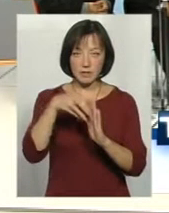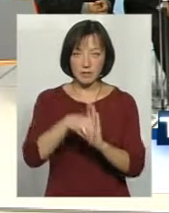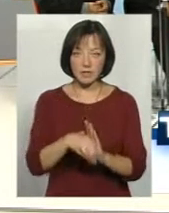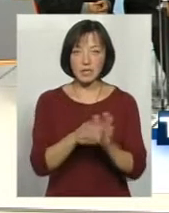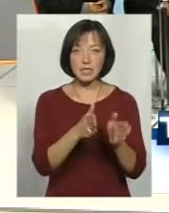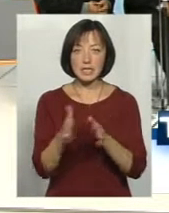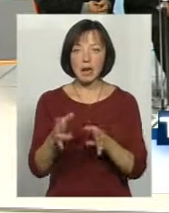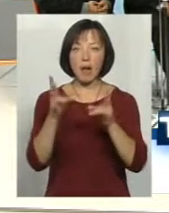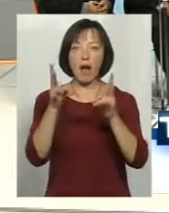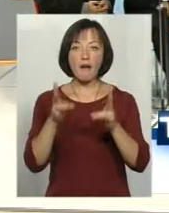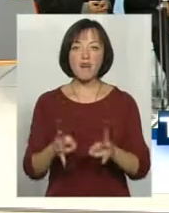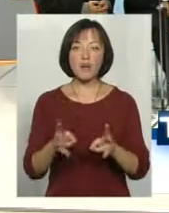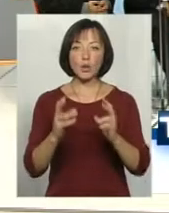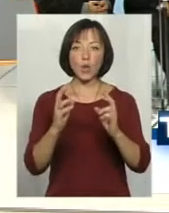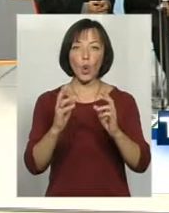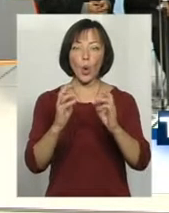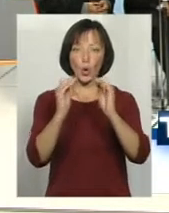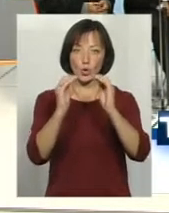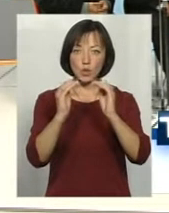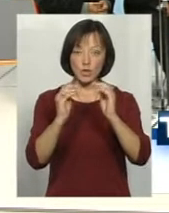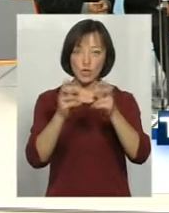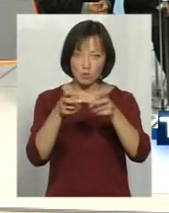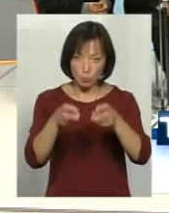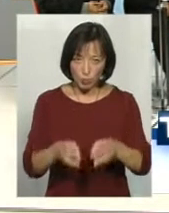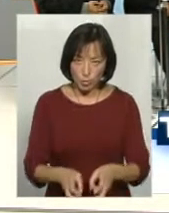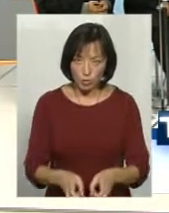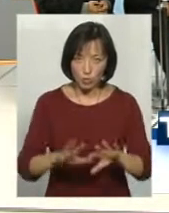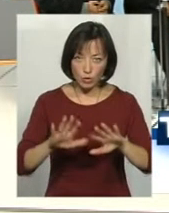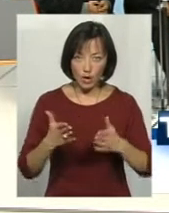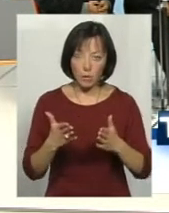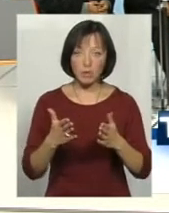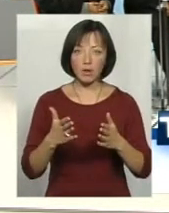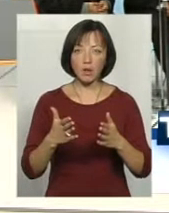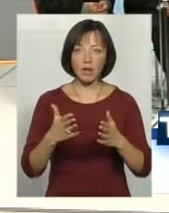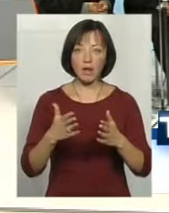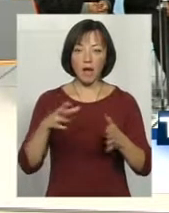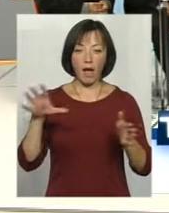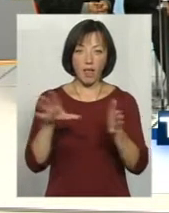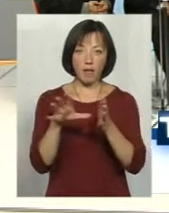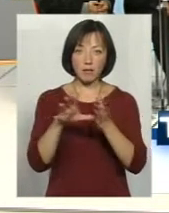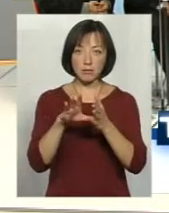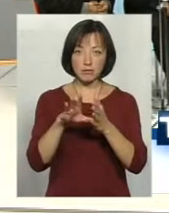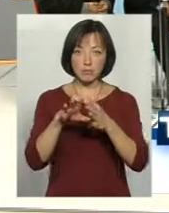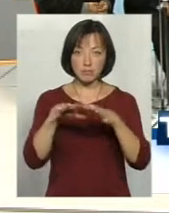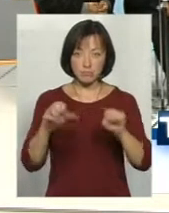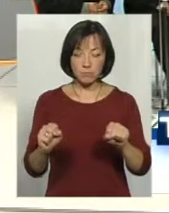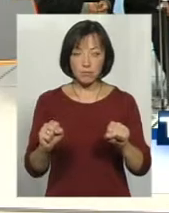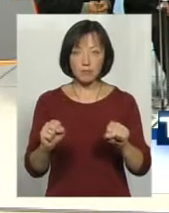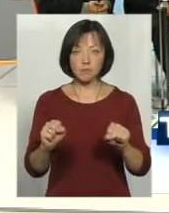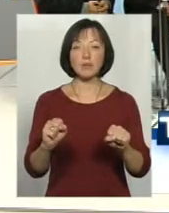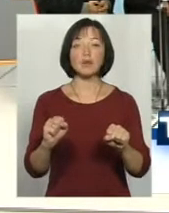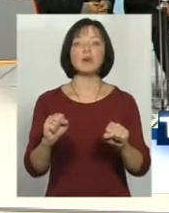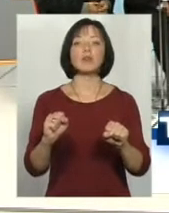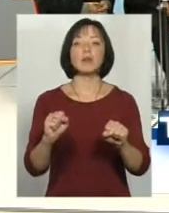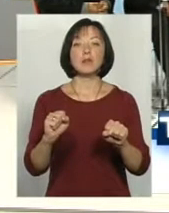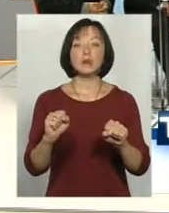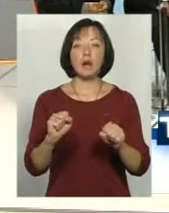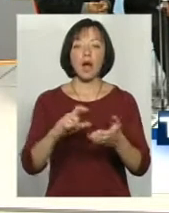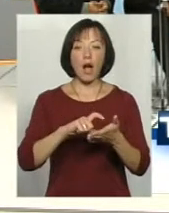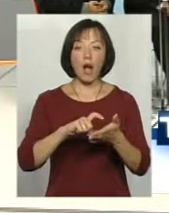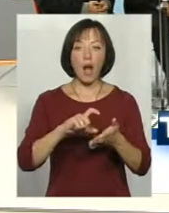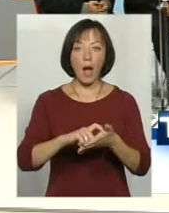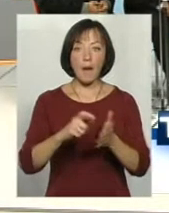системи аварійного спуску. На випадок, якщо аварійне відключення електропостачання,